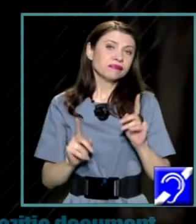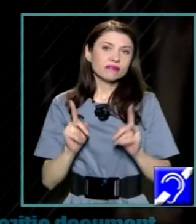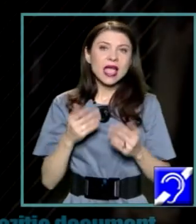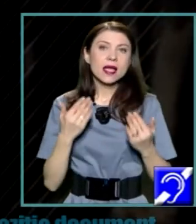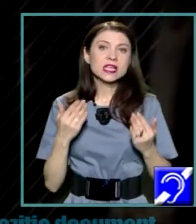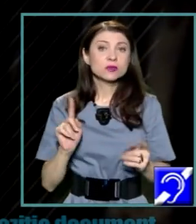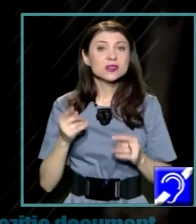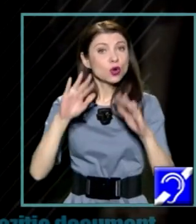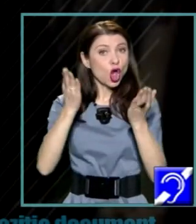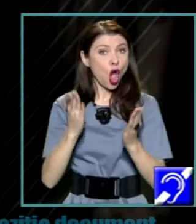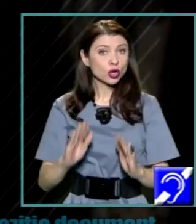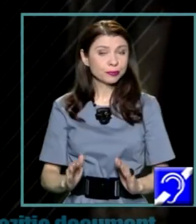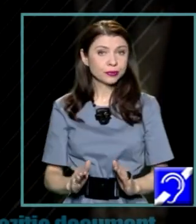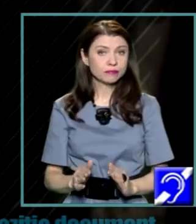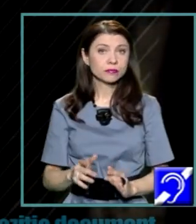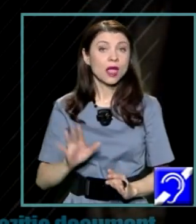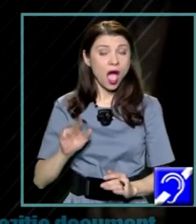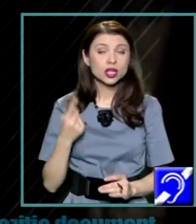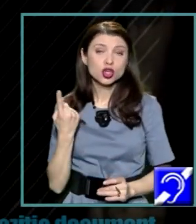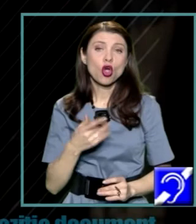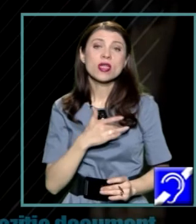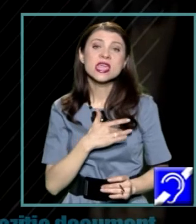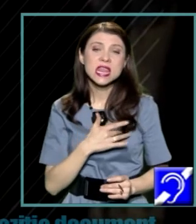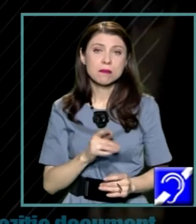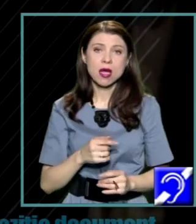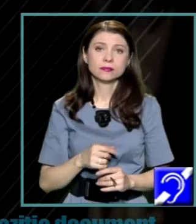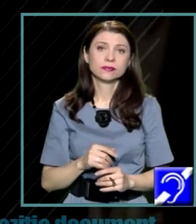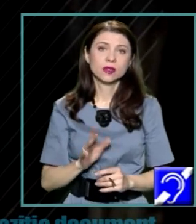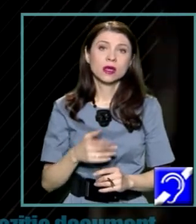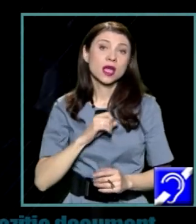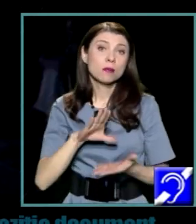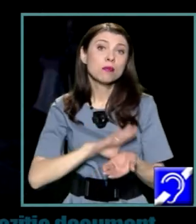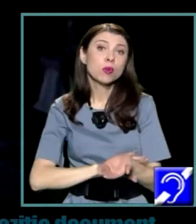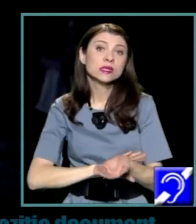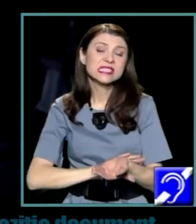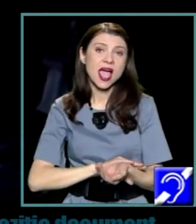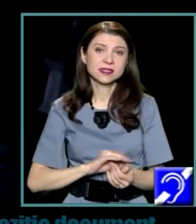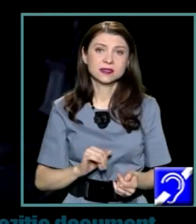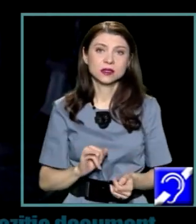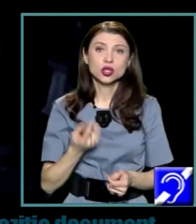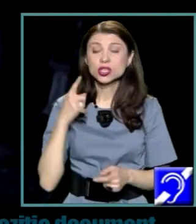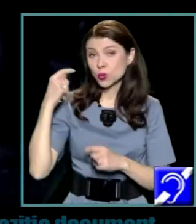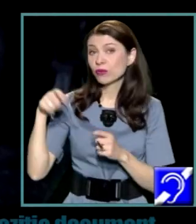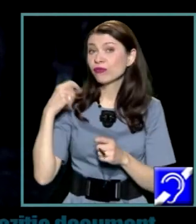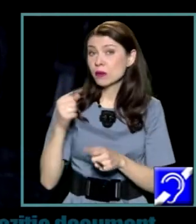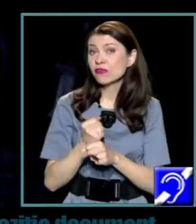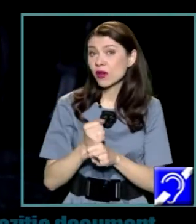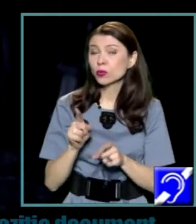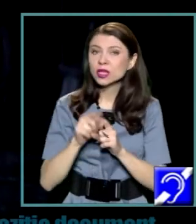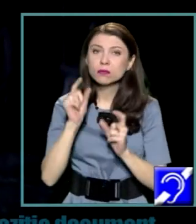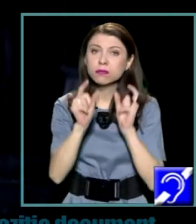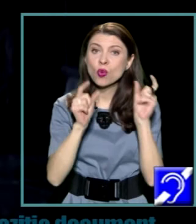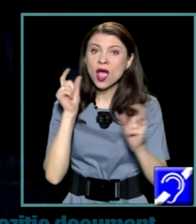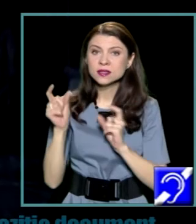corp, ar avea și o inimă care pulsează și este un film. Este un film făcut din tot așa, din crâmpeie